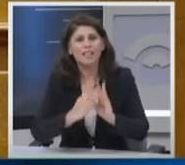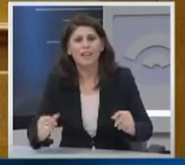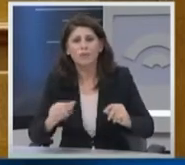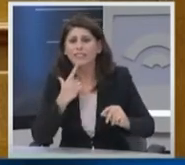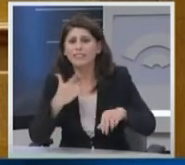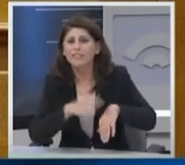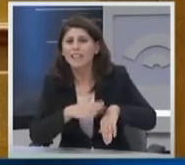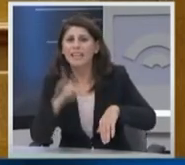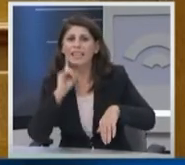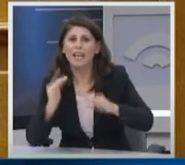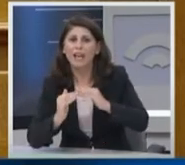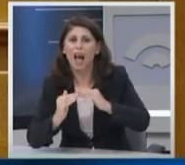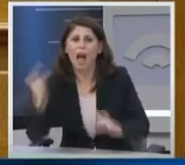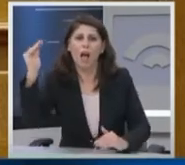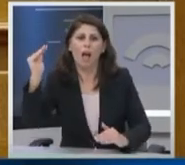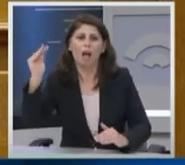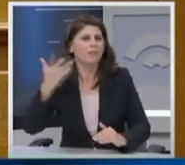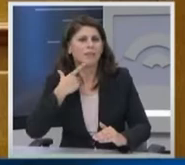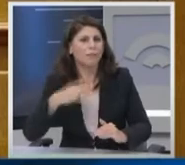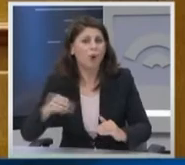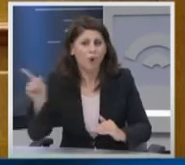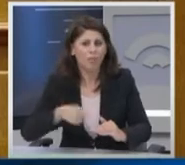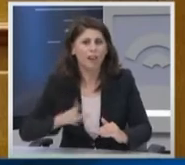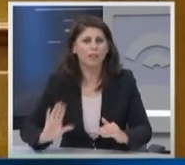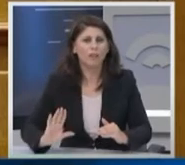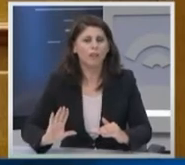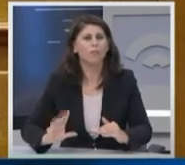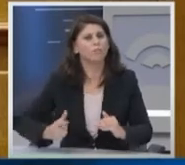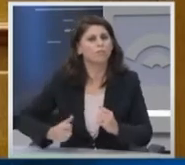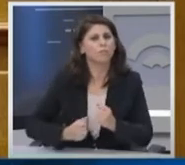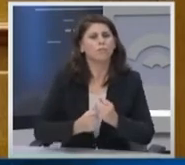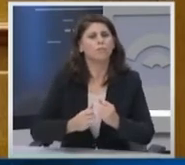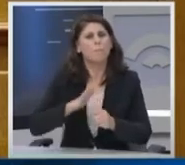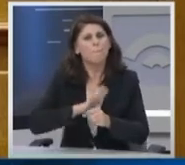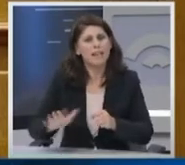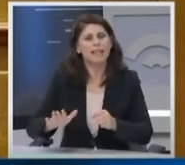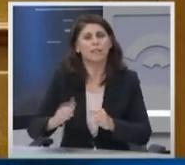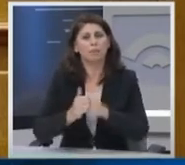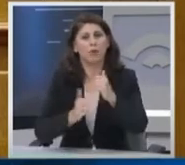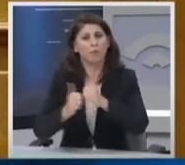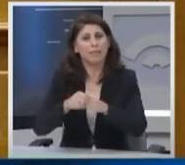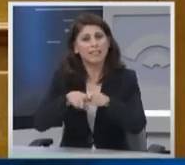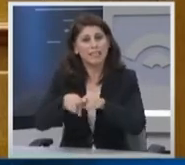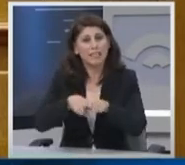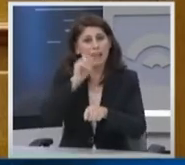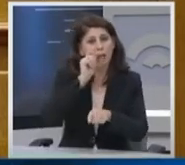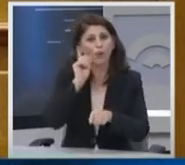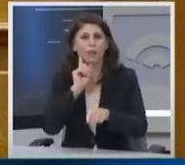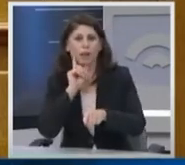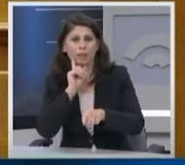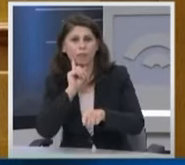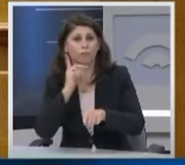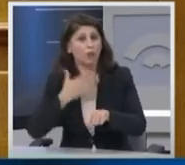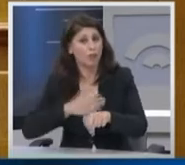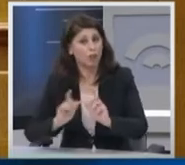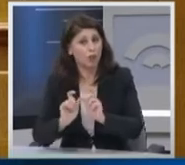αιτίες της γυναικείας ανισοτιμίας και να στηριχτούν με πλήρες υποδομές οι σχέσεις των δύο φύλων, η θέλησή τους